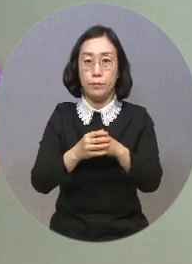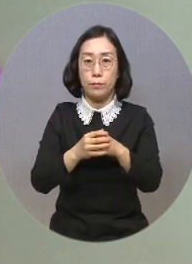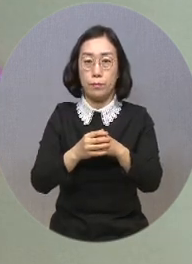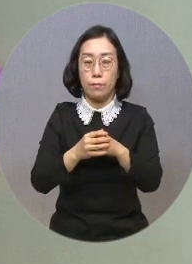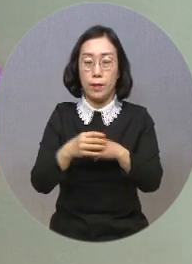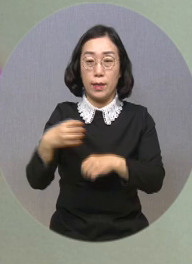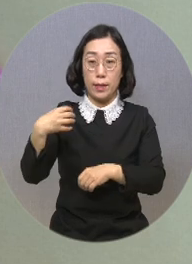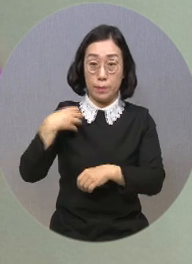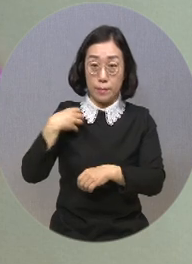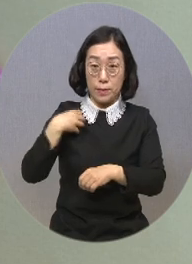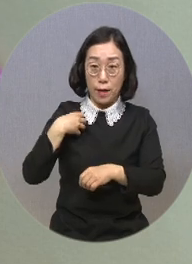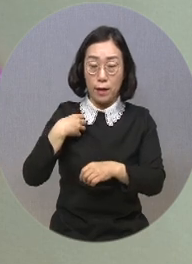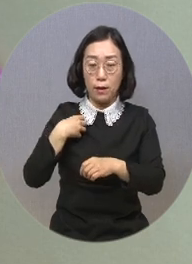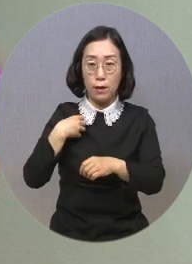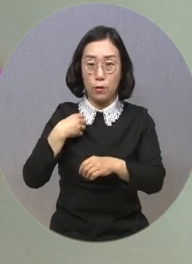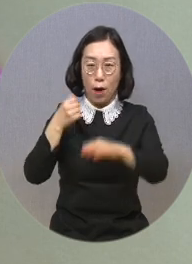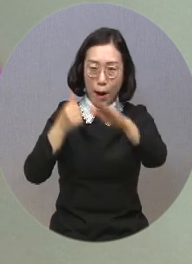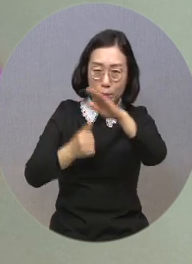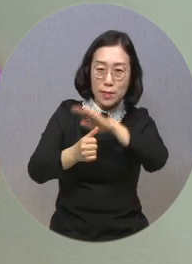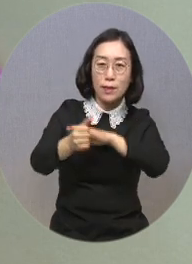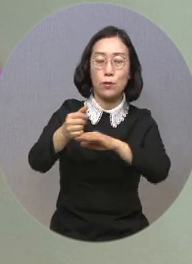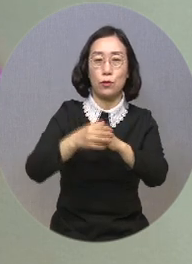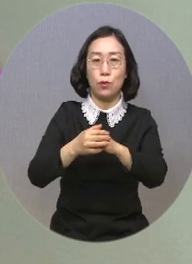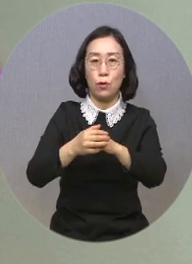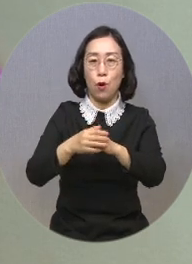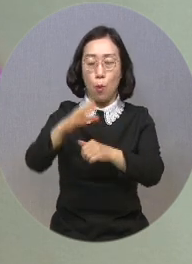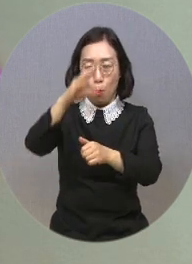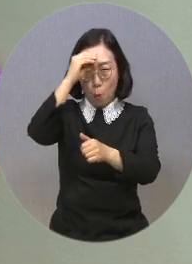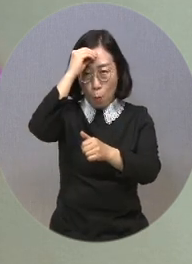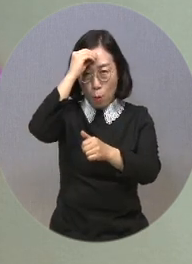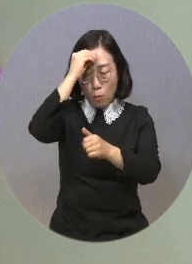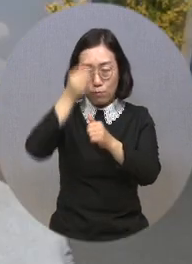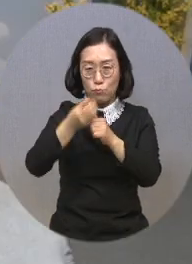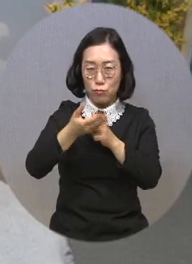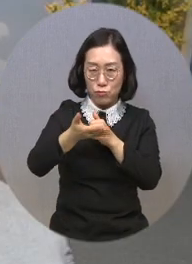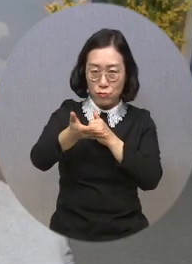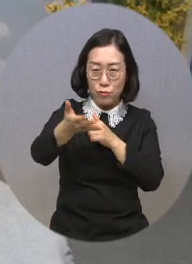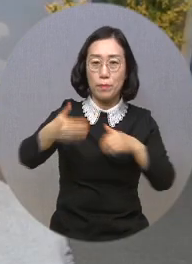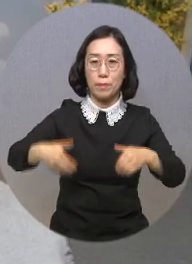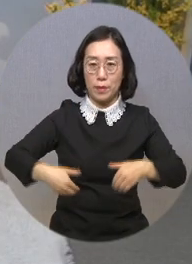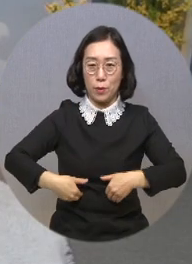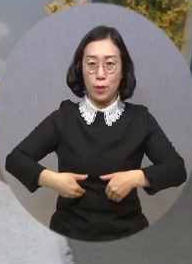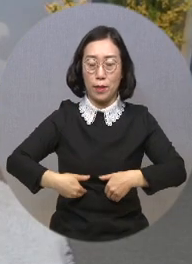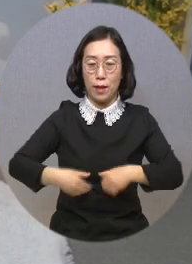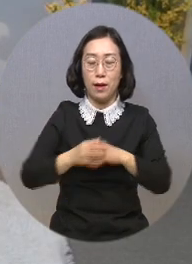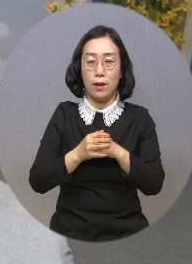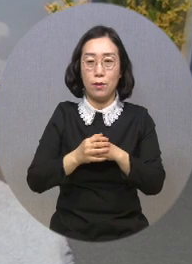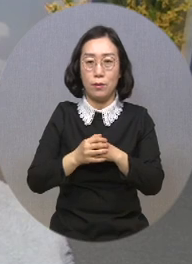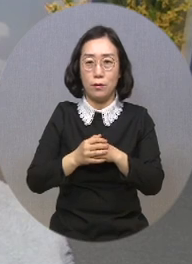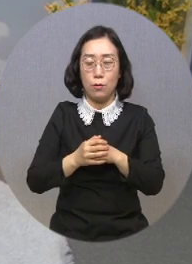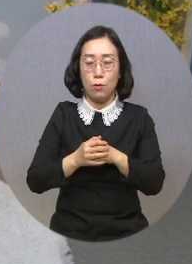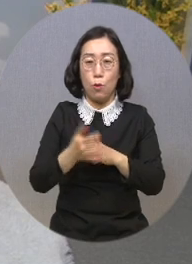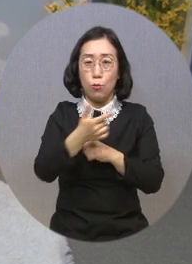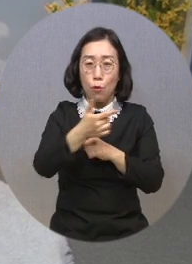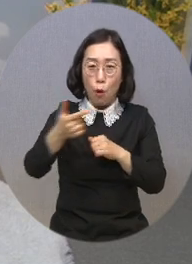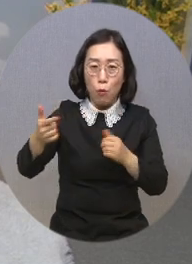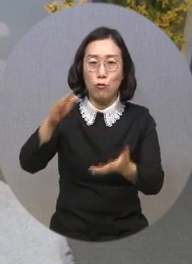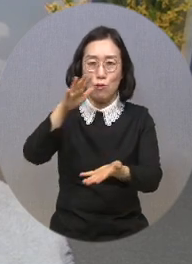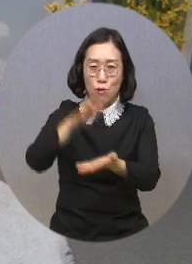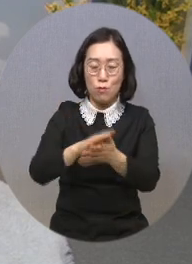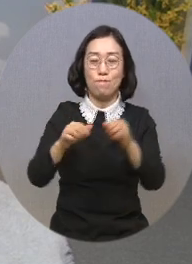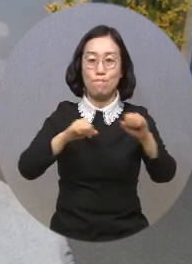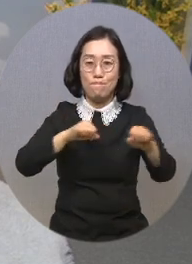회장의 신분으로 좀 더 앞서서 열심히 모범이 돼야 되겠다는 생각을 가지고 했던 봉사가 너무나 열정적으로